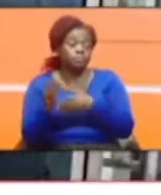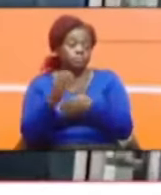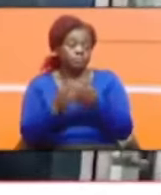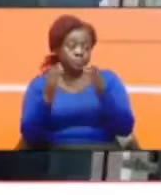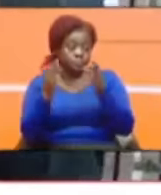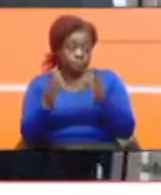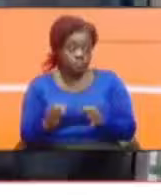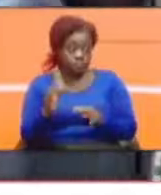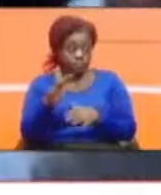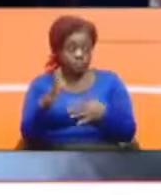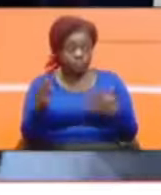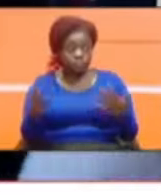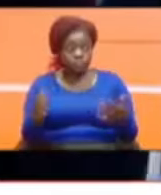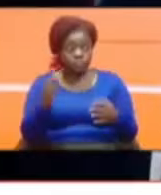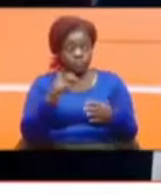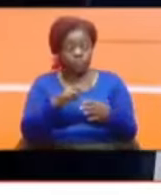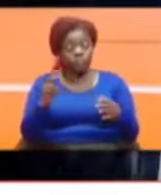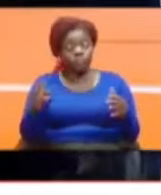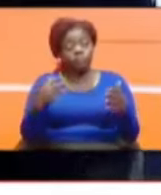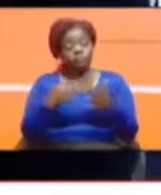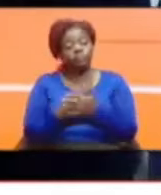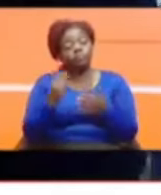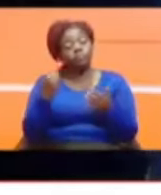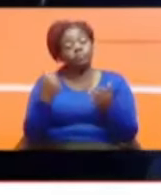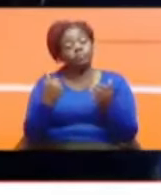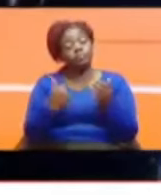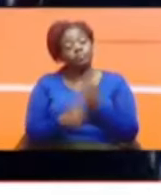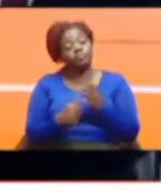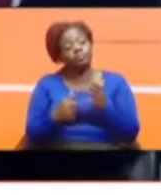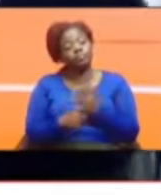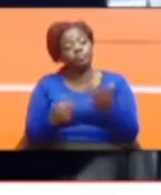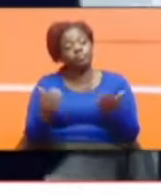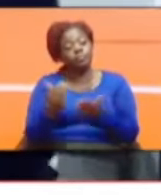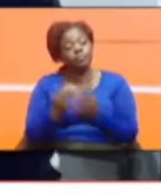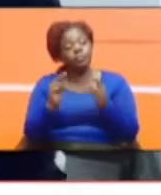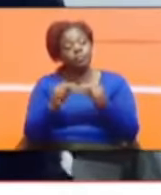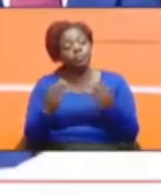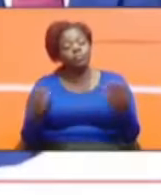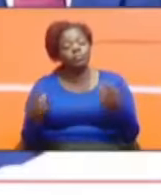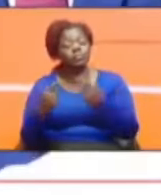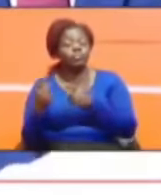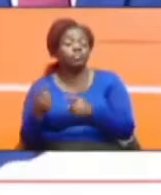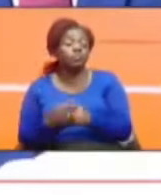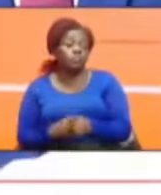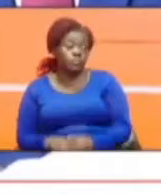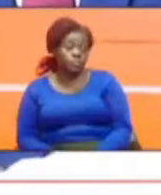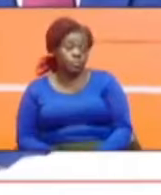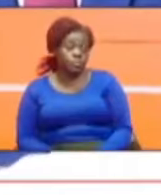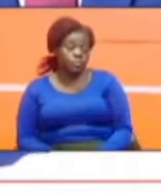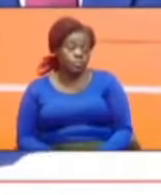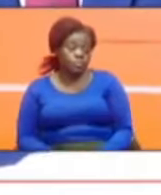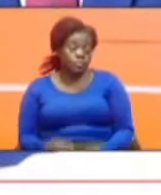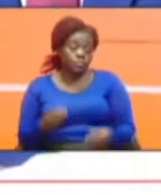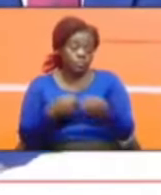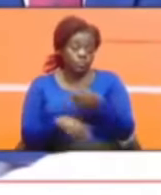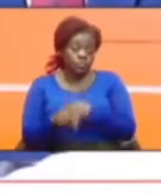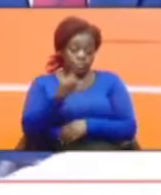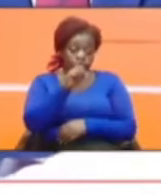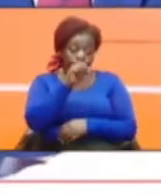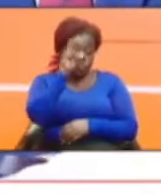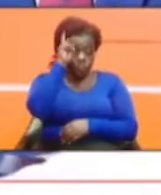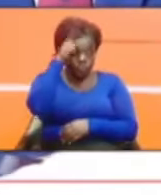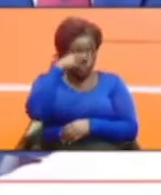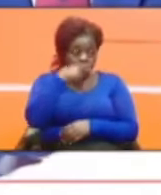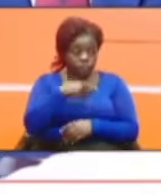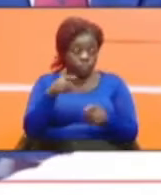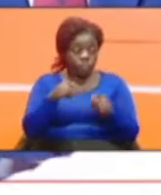bintu byabwe olwo bwe bava mu makomera ne bafuna obuzibu olwo butaba na wakutandikira. Otunde embuzi, atunde